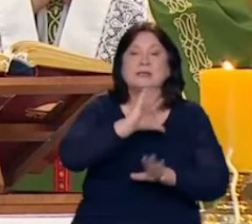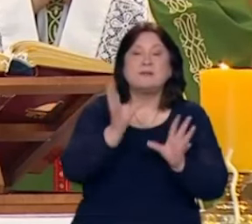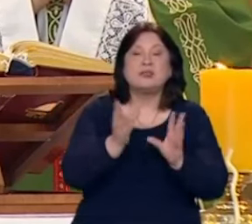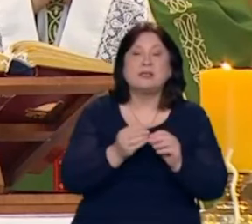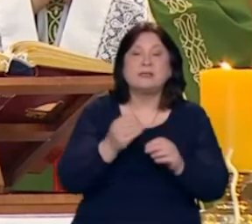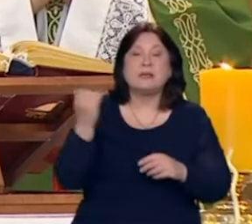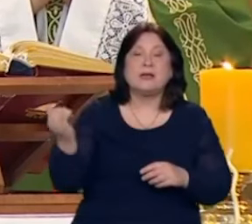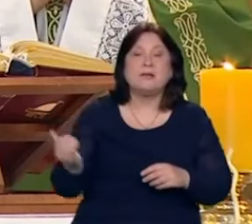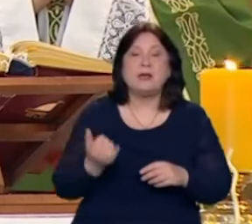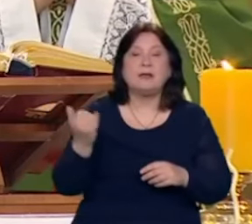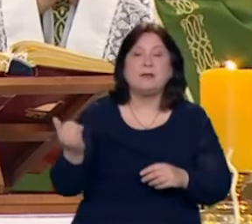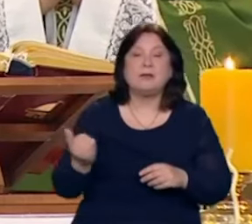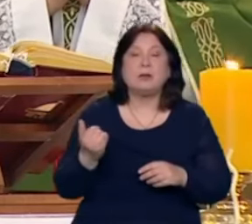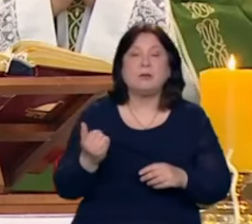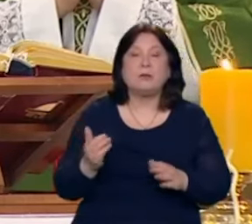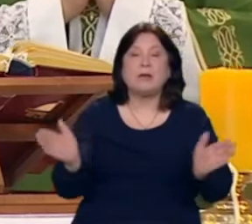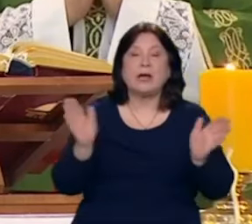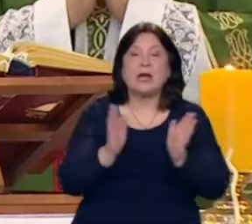wieki